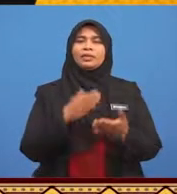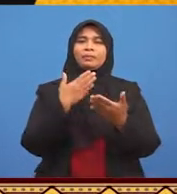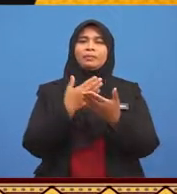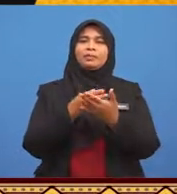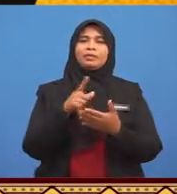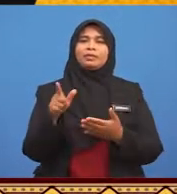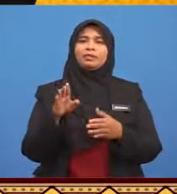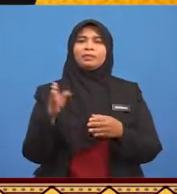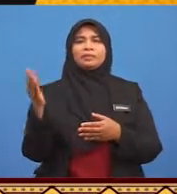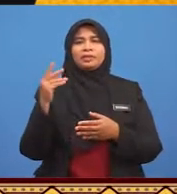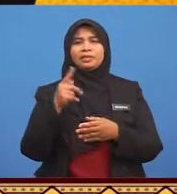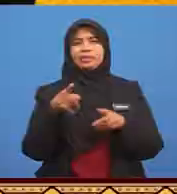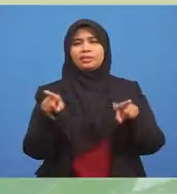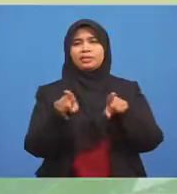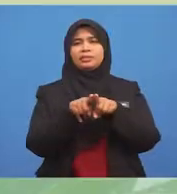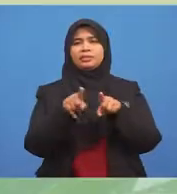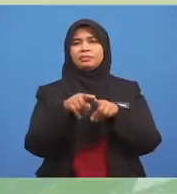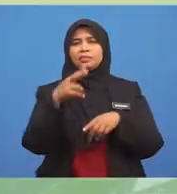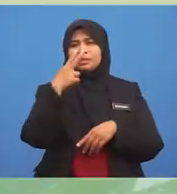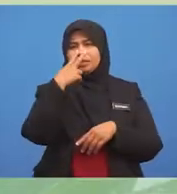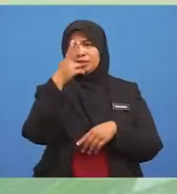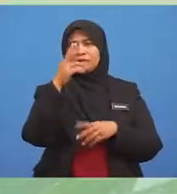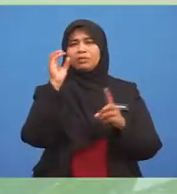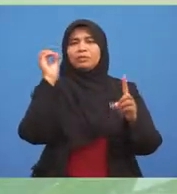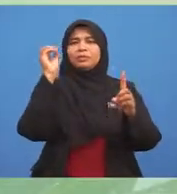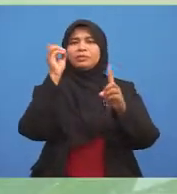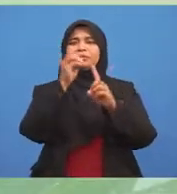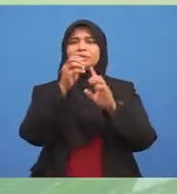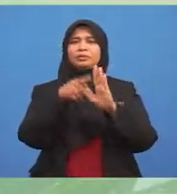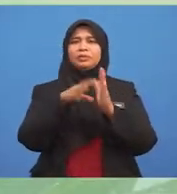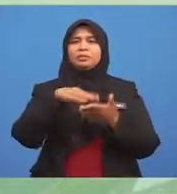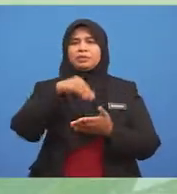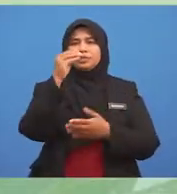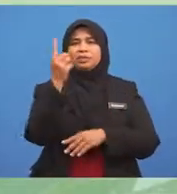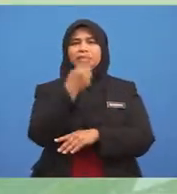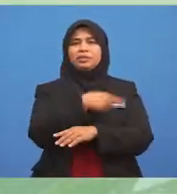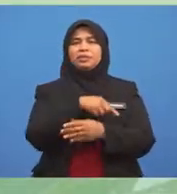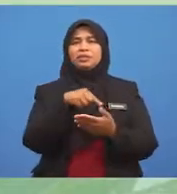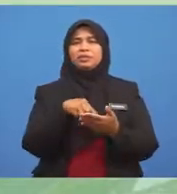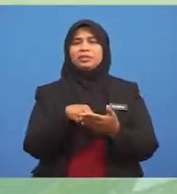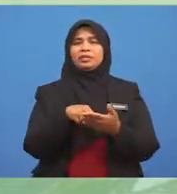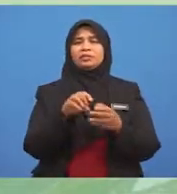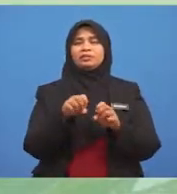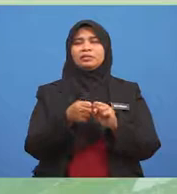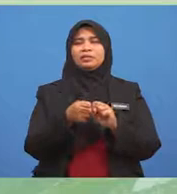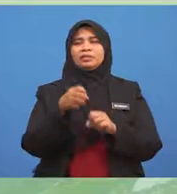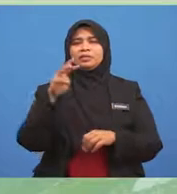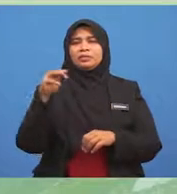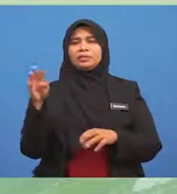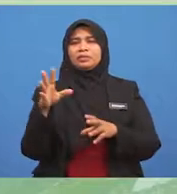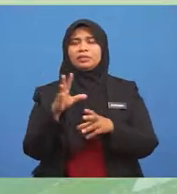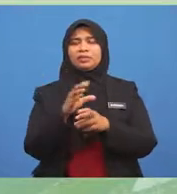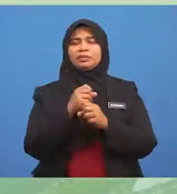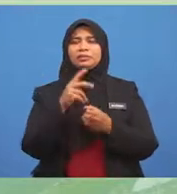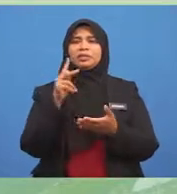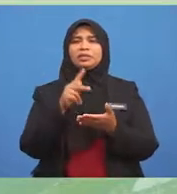Baiklah, mari kita bersama-sama lihat dahulu objektif pembelajaran pada hari ini agar murid-murid dapat mengenal